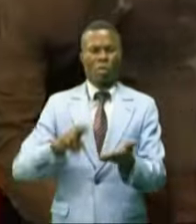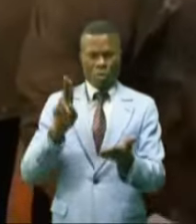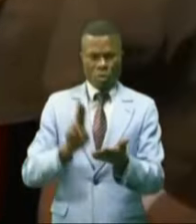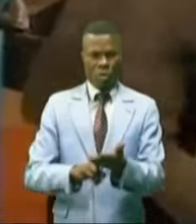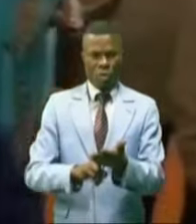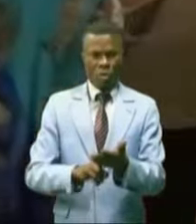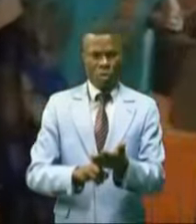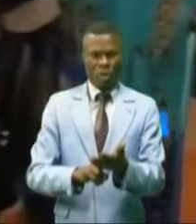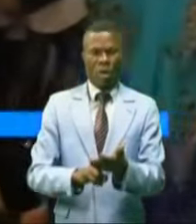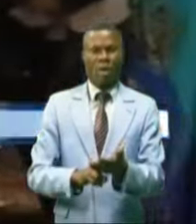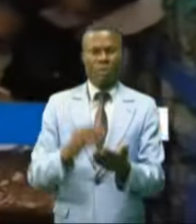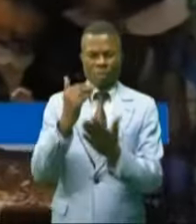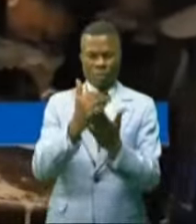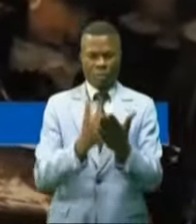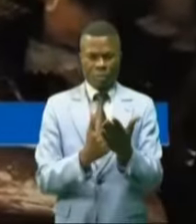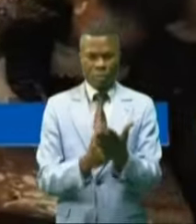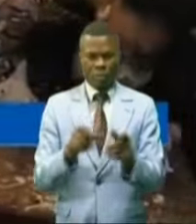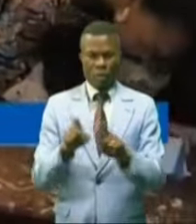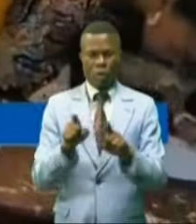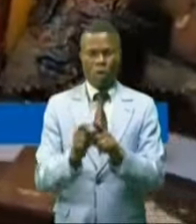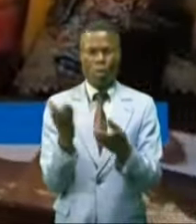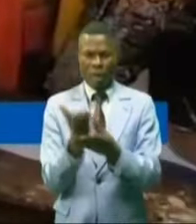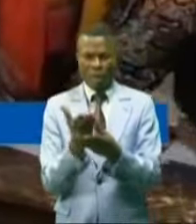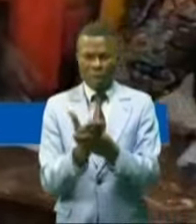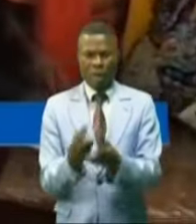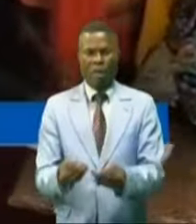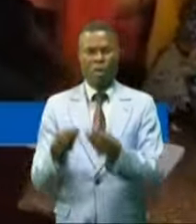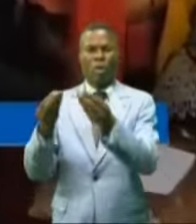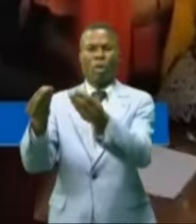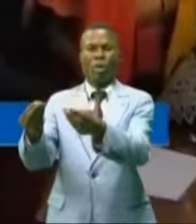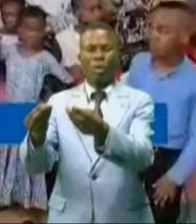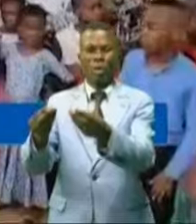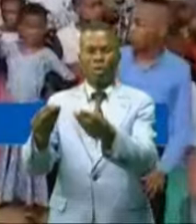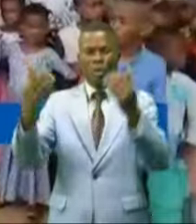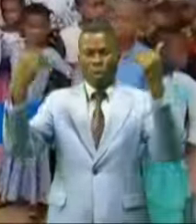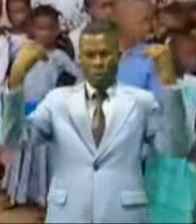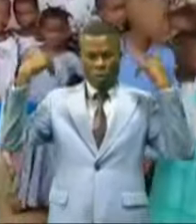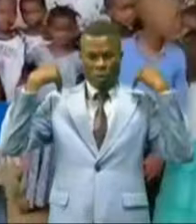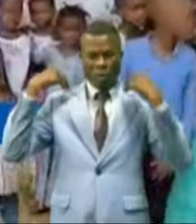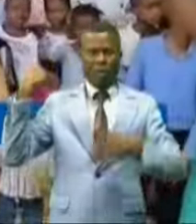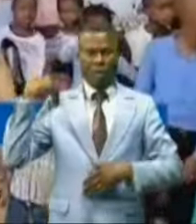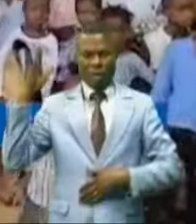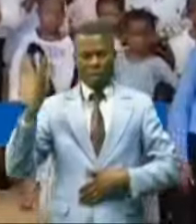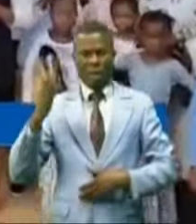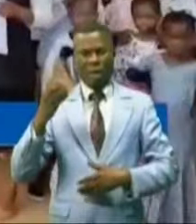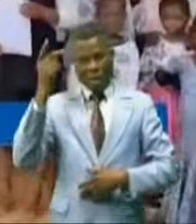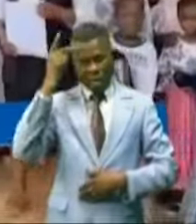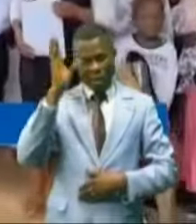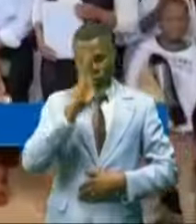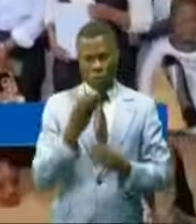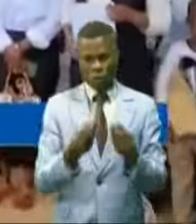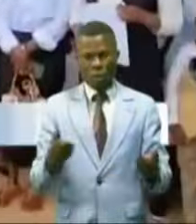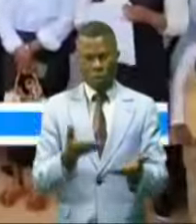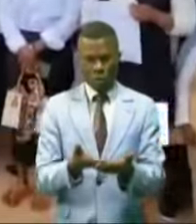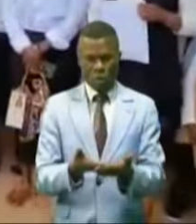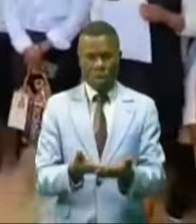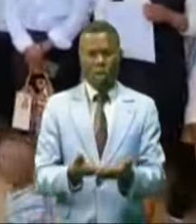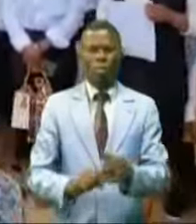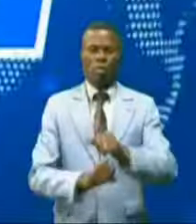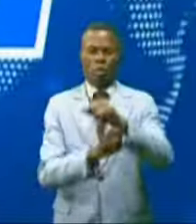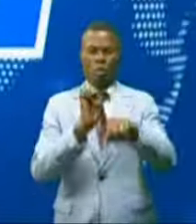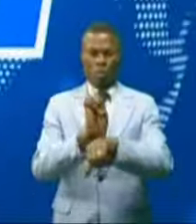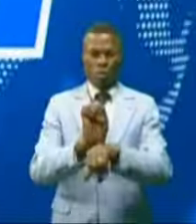qui seront coulées sous forme d'un mémorandum à déposer auprès du chef de l'État, Félix Antoine Tshisekedi